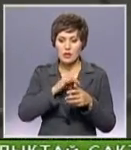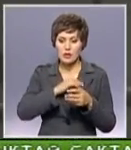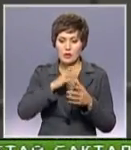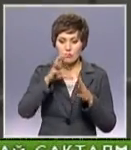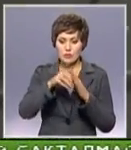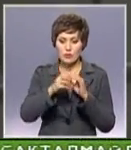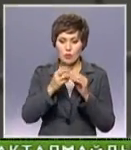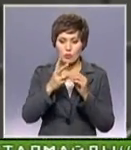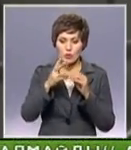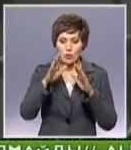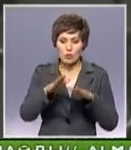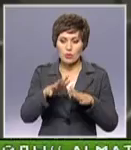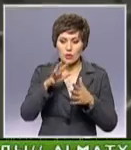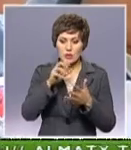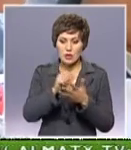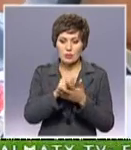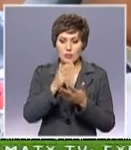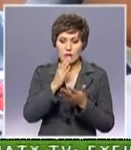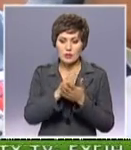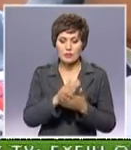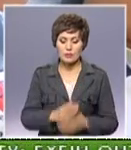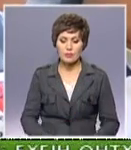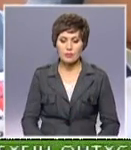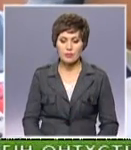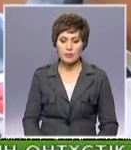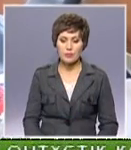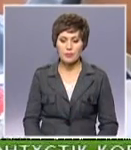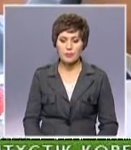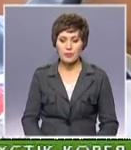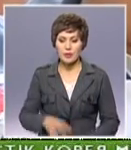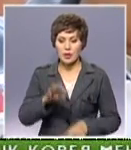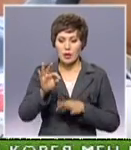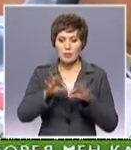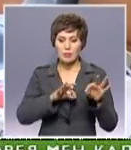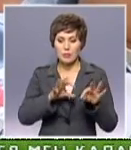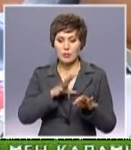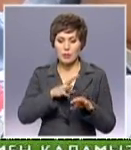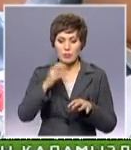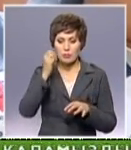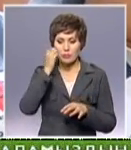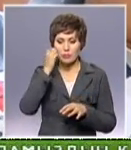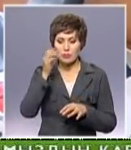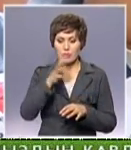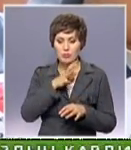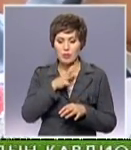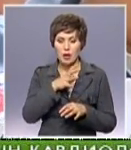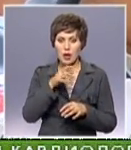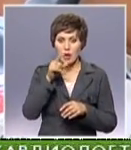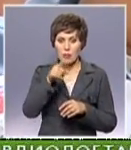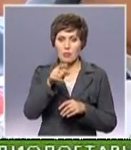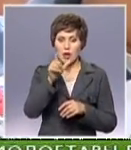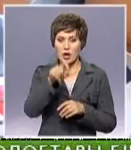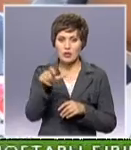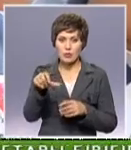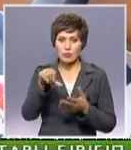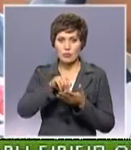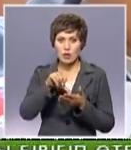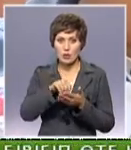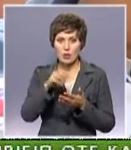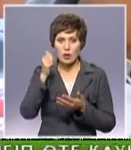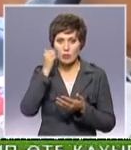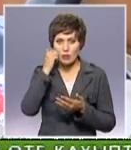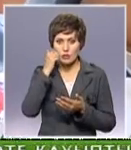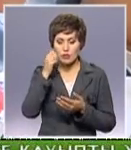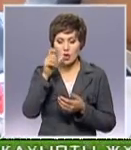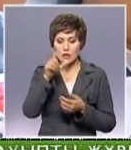ішінен 12-ші орынды еленет. Проект был московский. Мұнараны салуға 1000-ға жуық адам қатысты. Жобасы Мәскеудегі